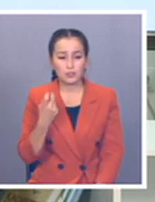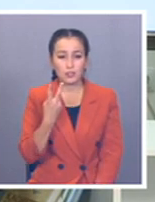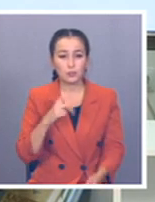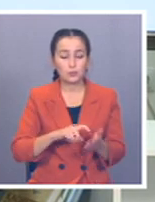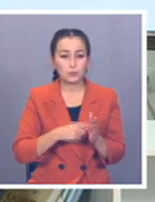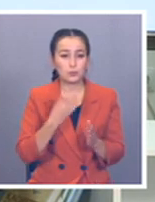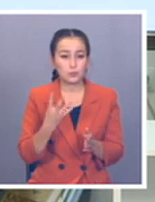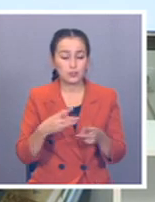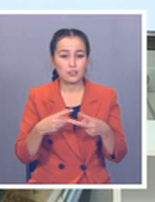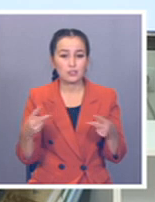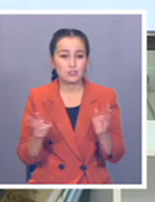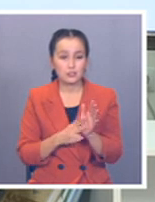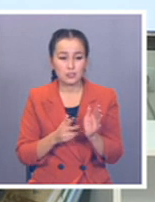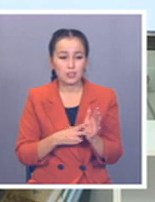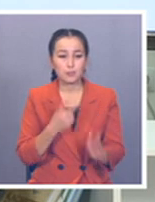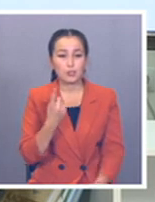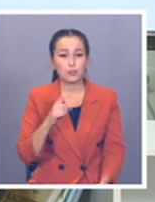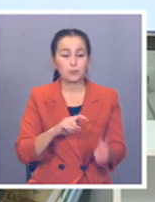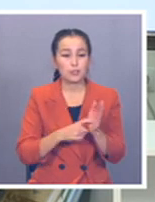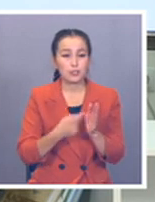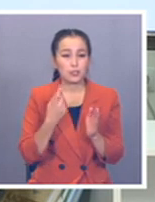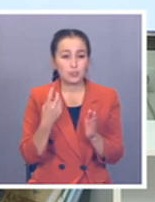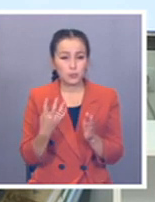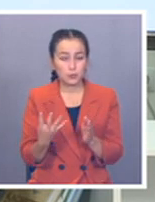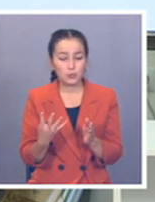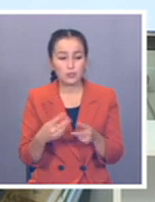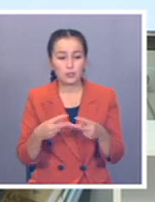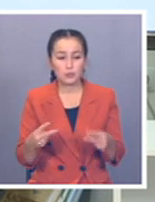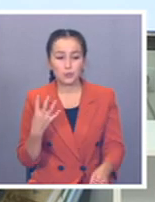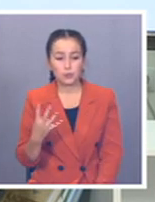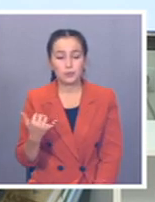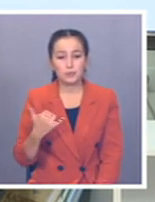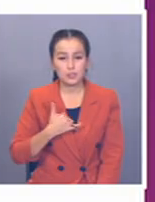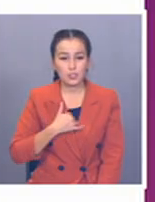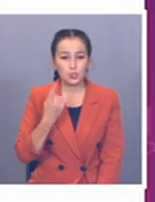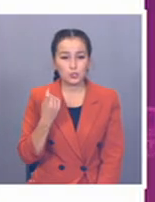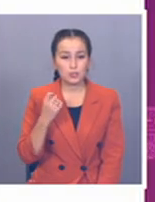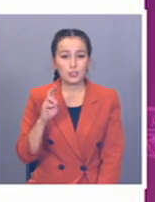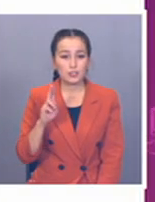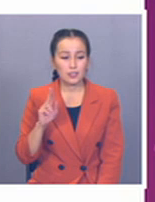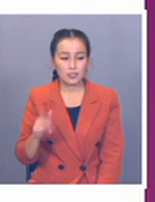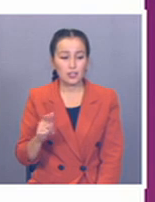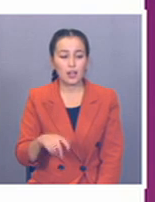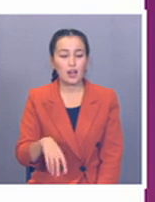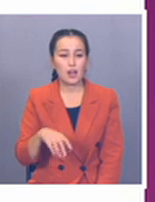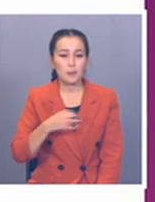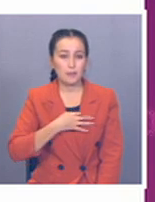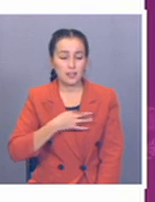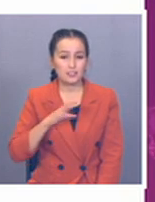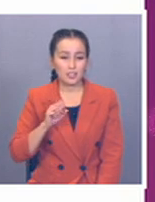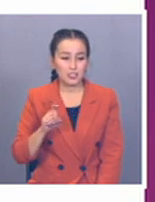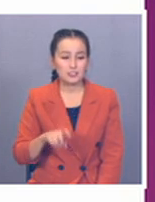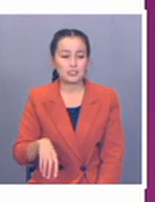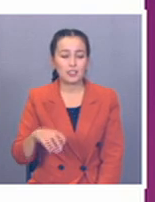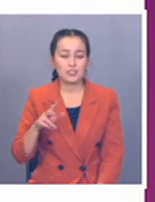ол 8, және 1 көбейтілген 4 ол 4-ке тең. Демек, бізде 100 кг ақ саз, 8 кг құм